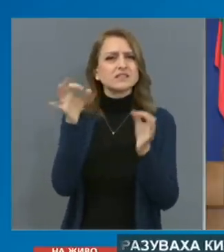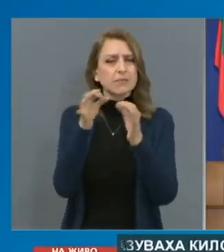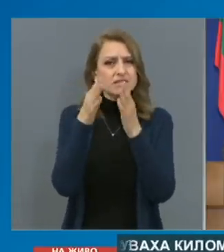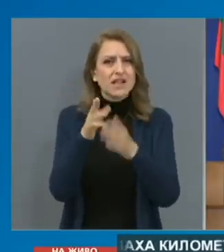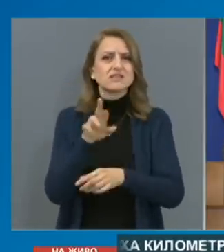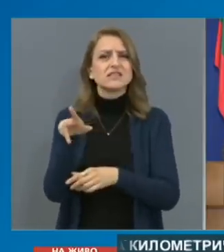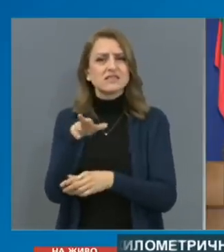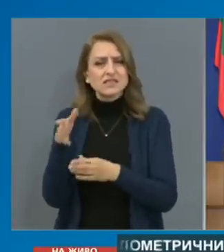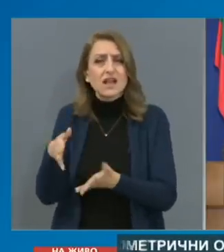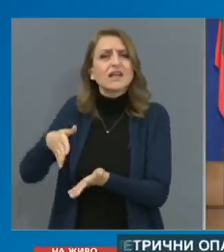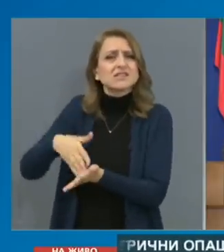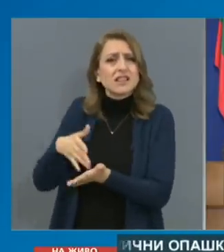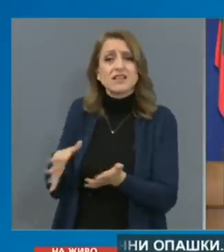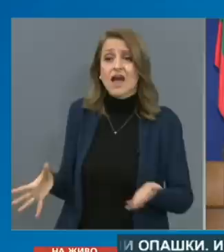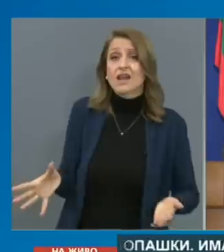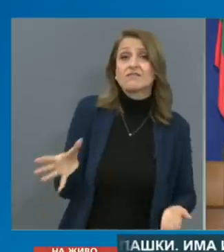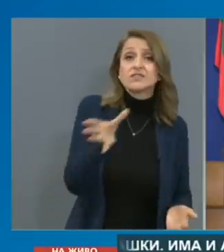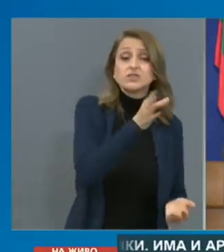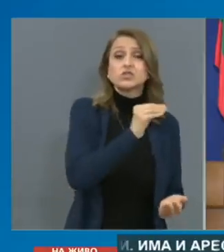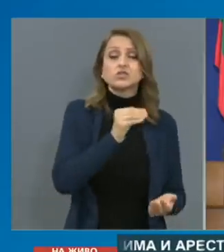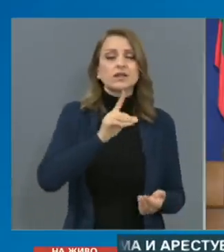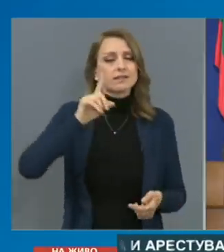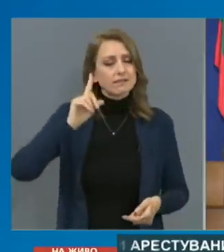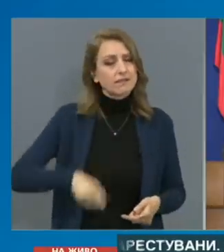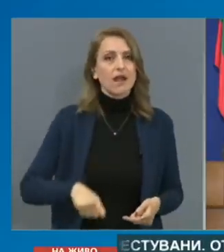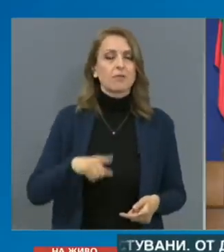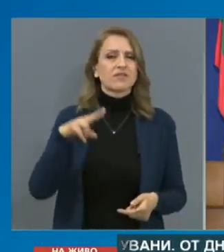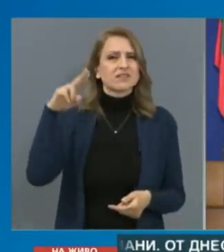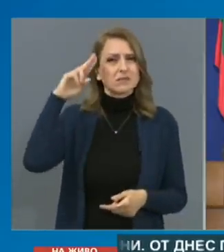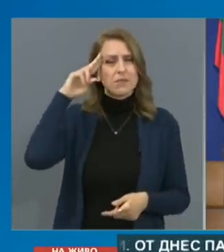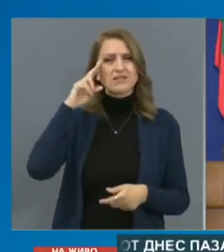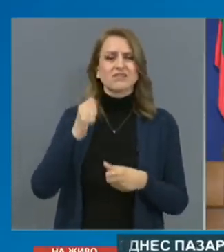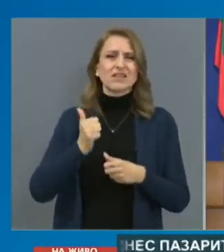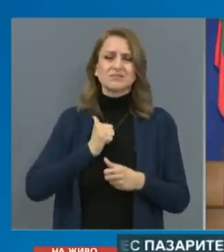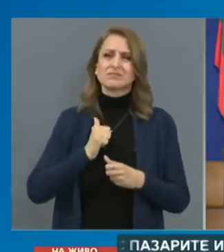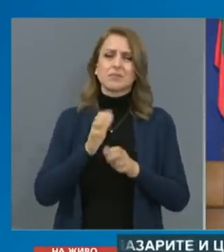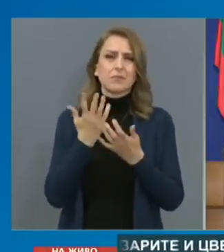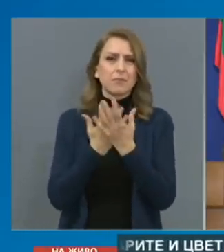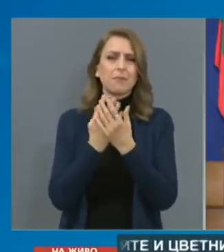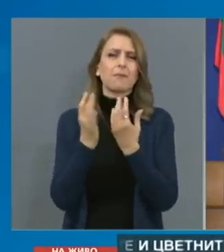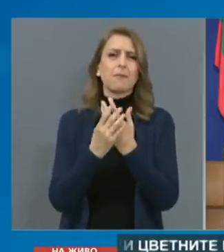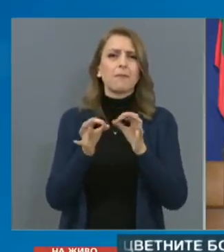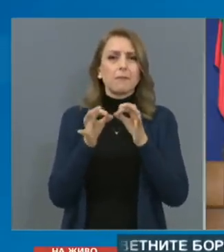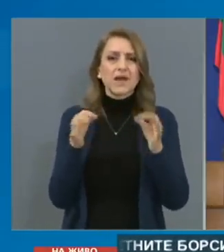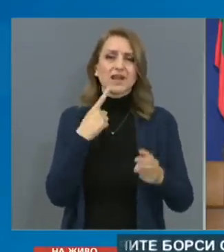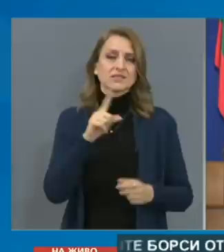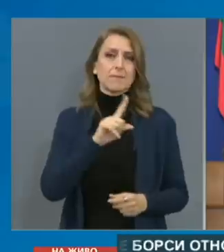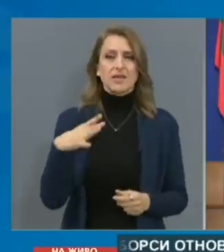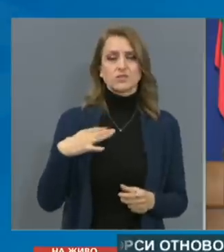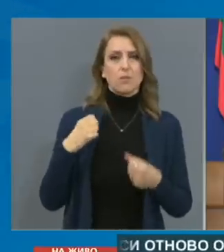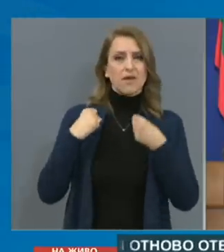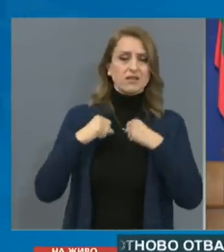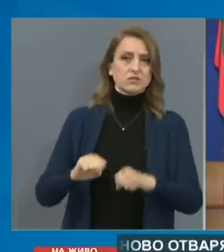и санитари трябва да спазват фанатично мерките за безопасност. Това, което повтаряме многократно.